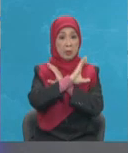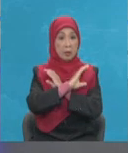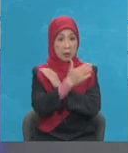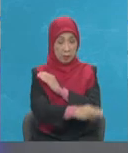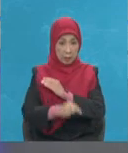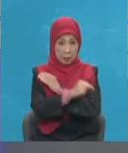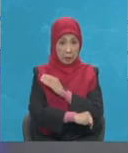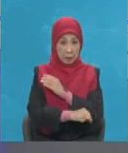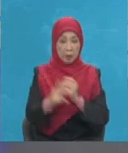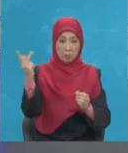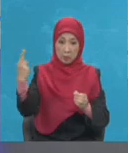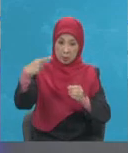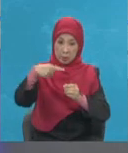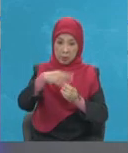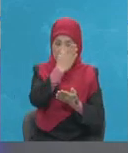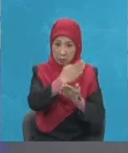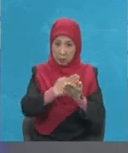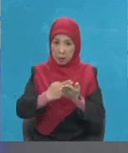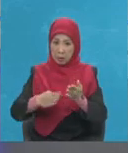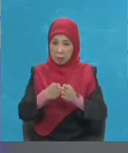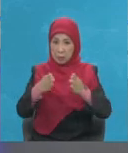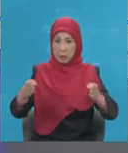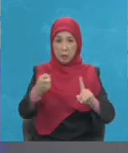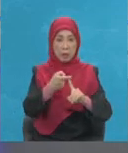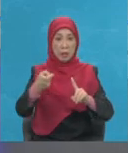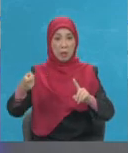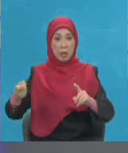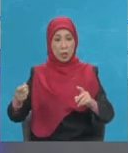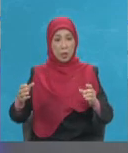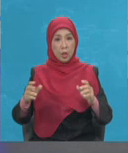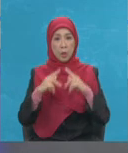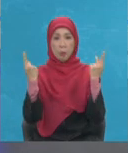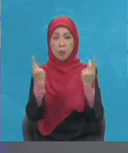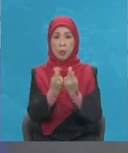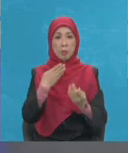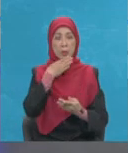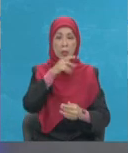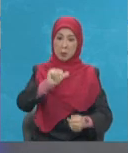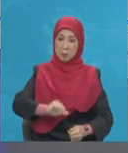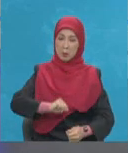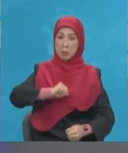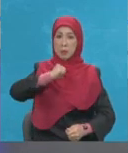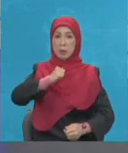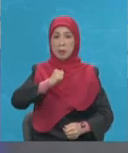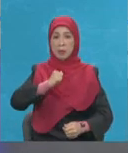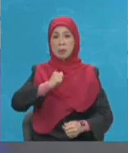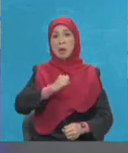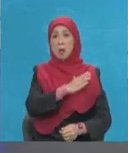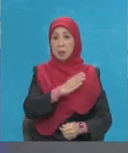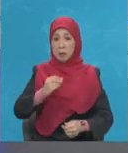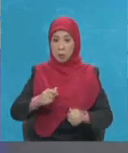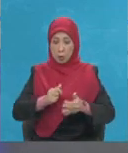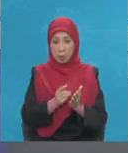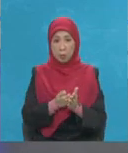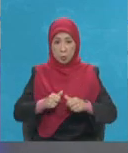tinggi, para peserta yang sebahagian besarnya terdiri daripada golongan belia dengan megah menzahirkan tekad untuk